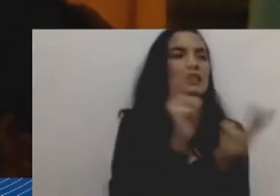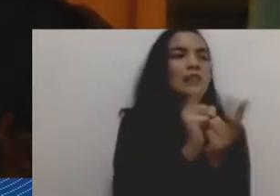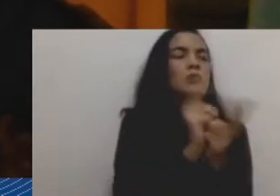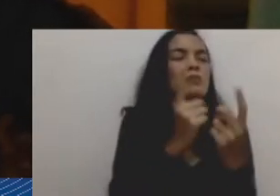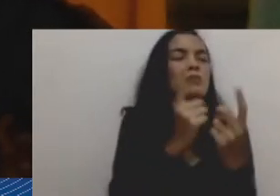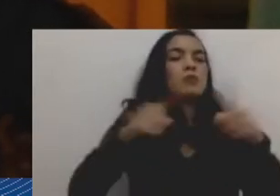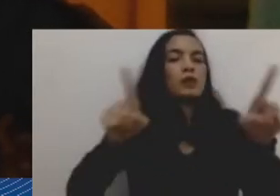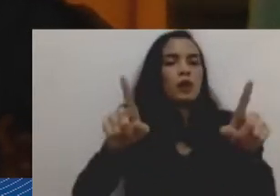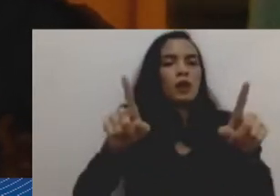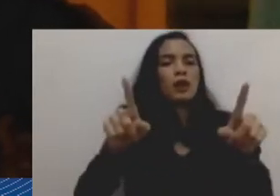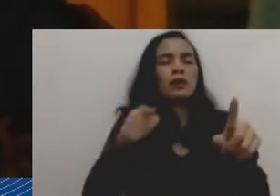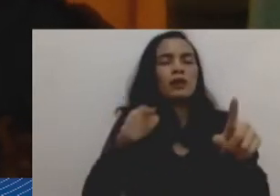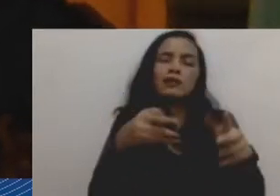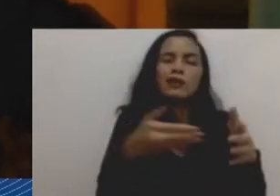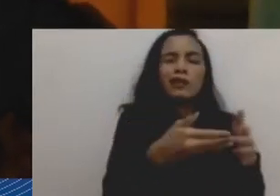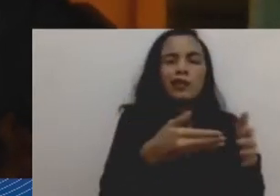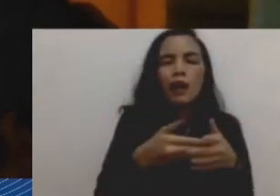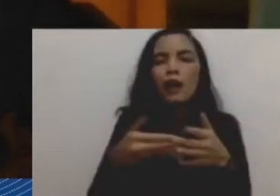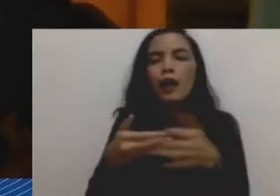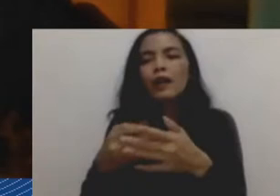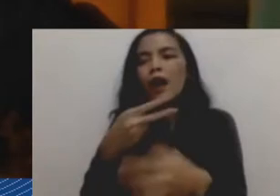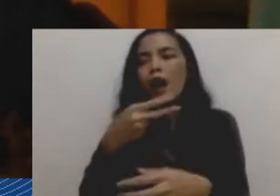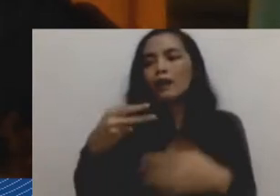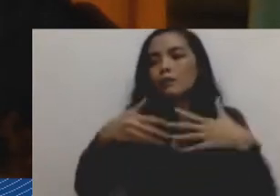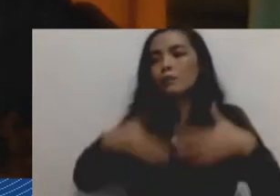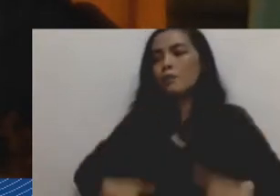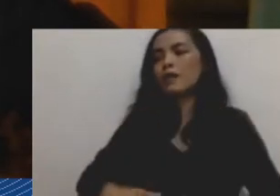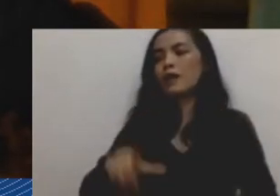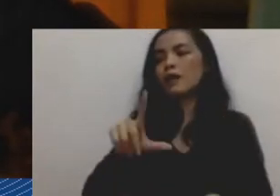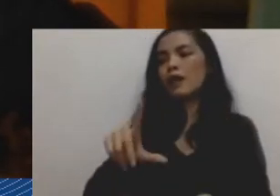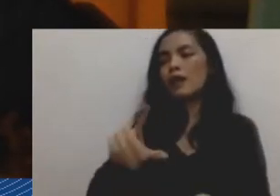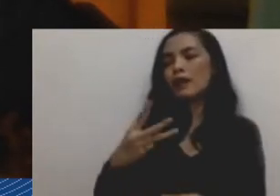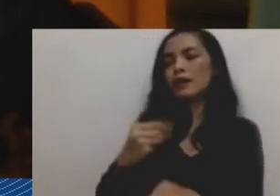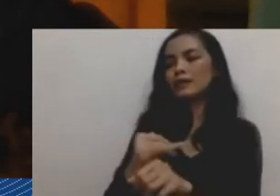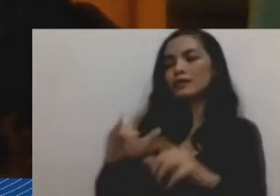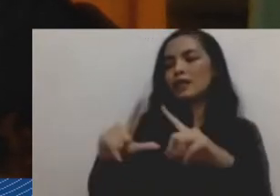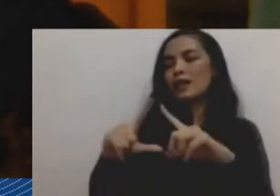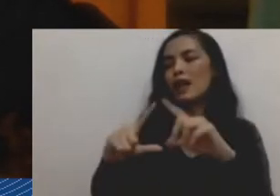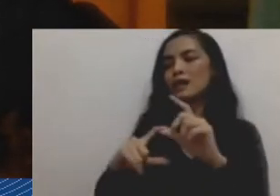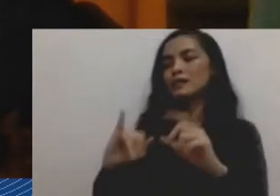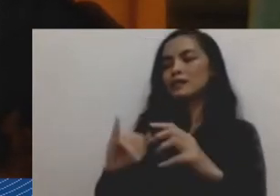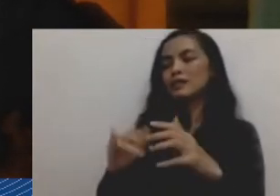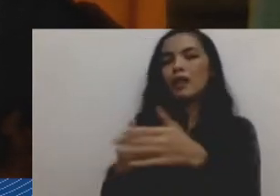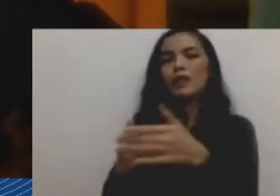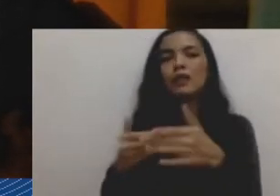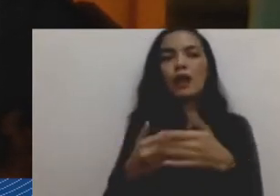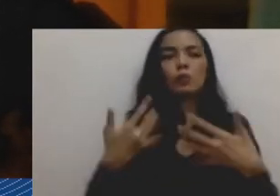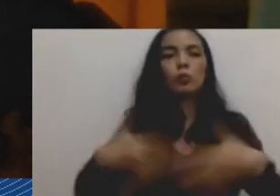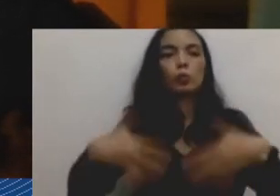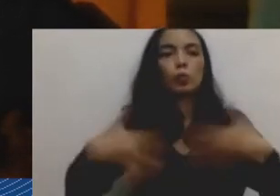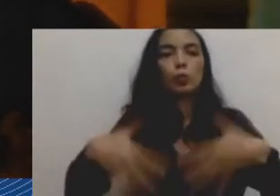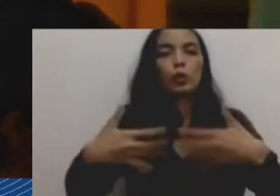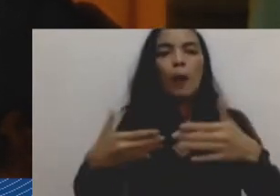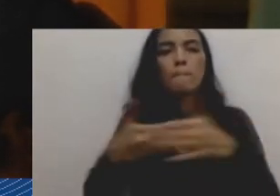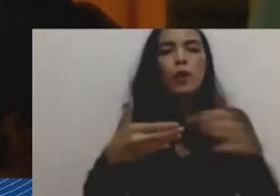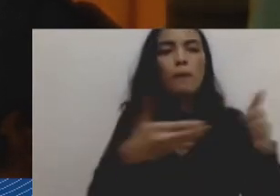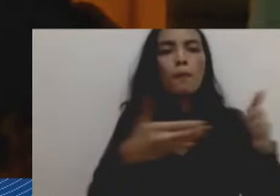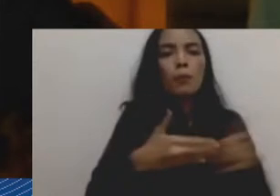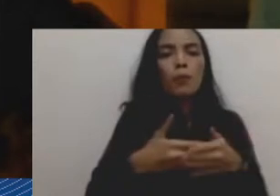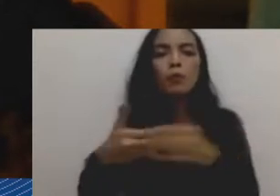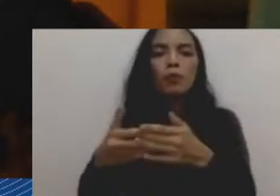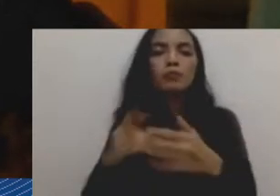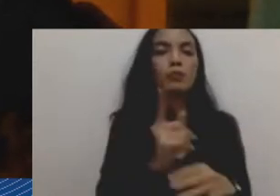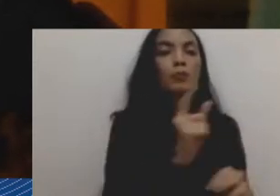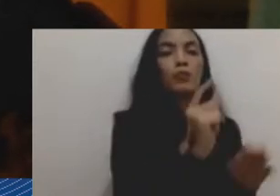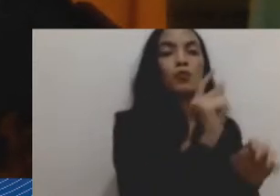rasa pembahasannya di balik akan cukup cukup dalam, karena bagaimana menyamakan perspektif dari berbagai undang-undang